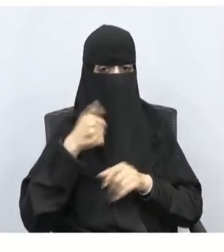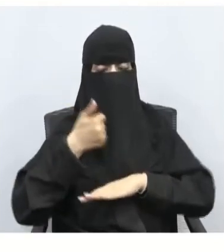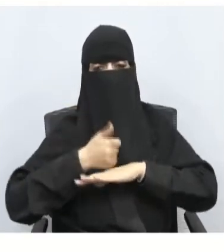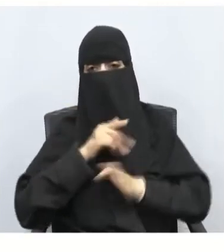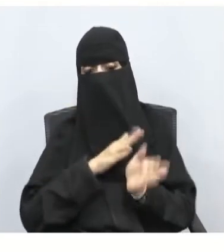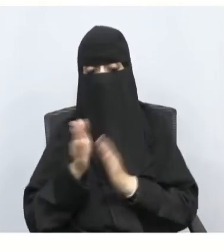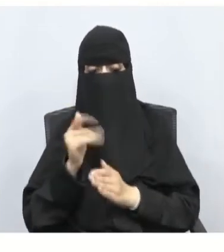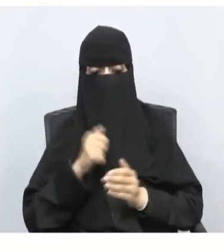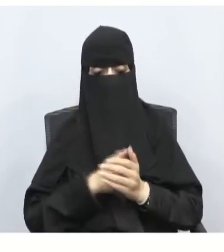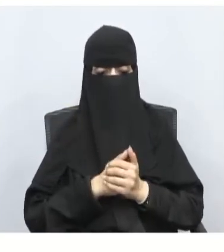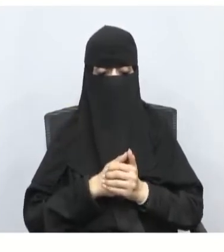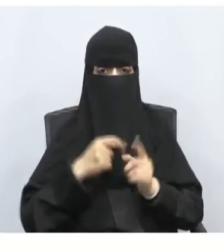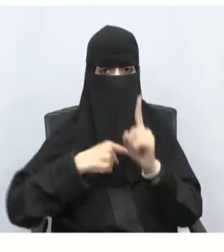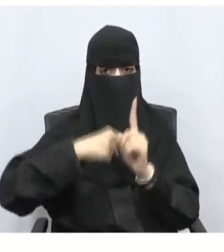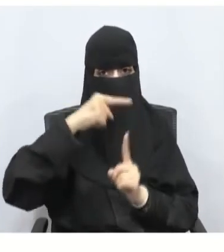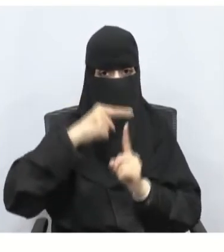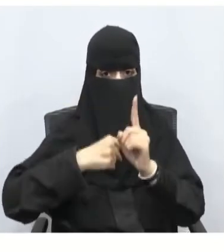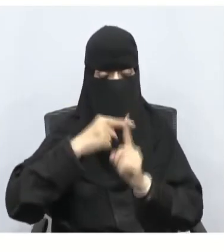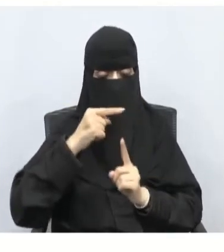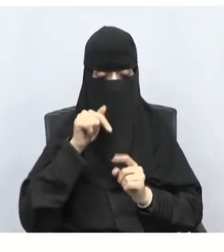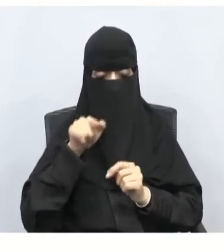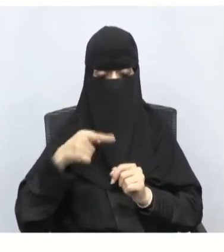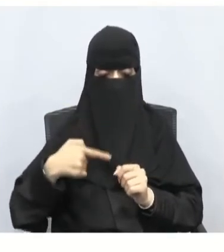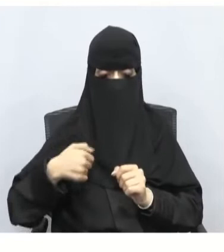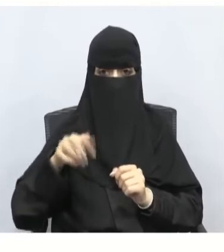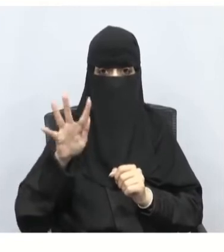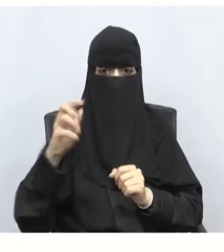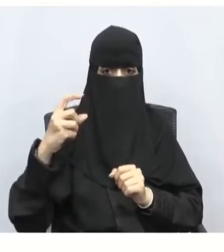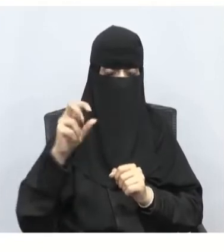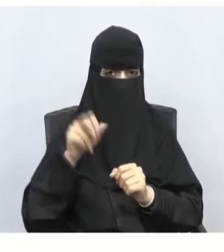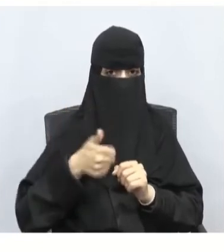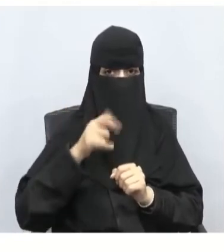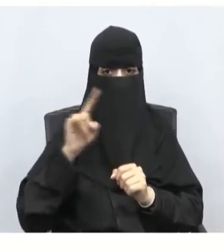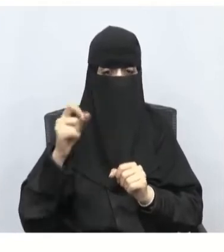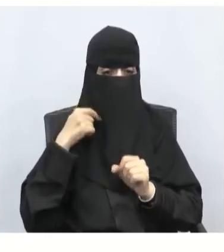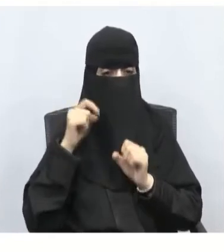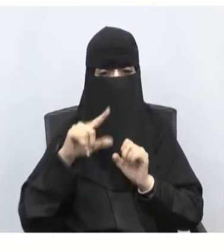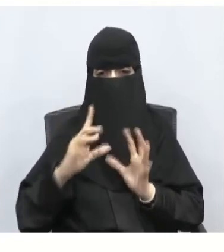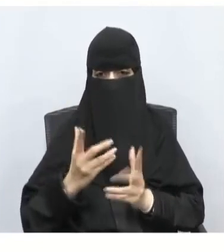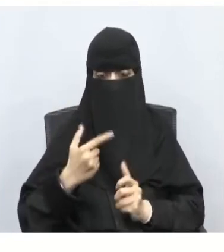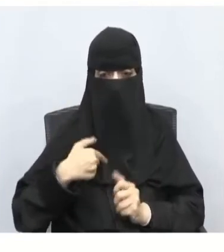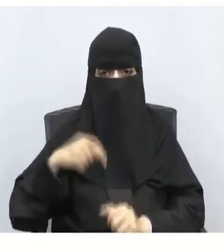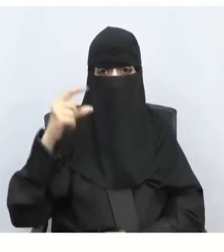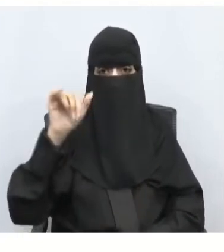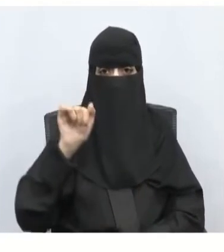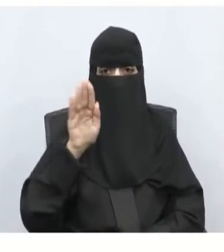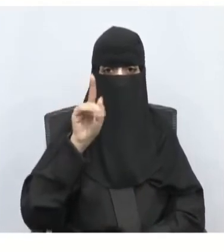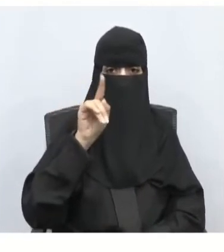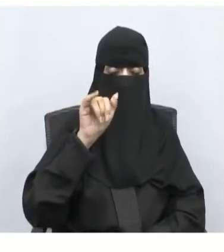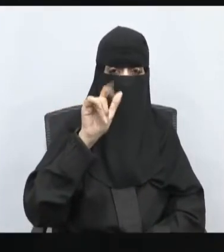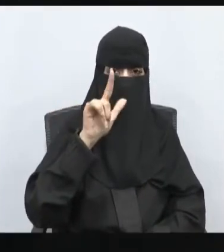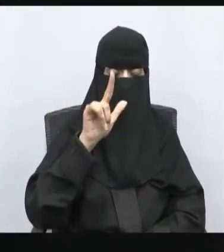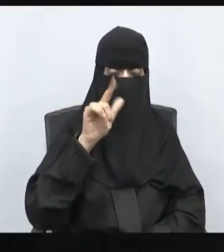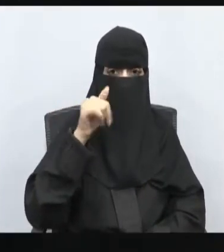على مقياس ما يسمى بشدة الصوت أو ديسبل. مرة